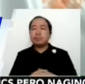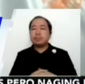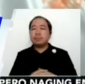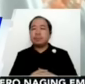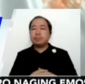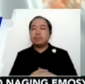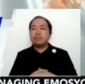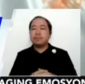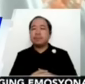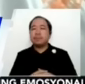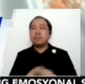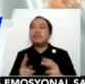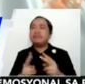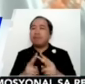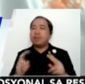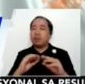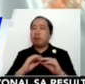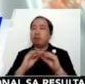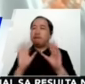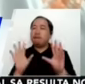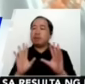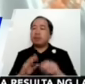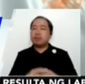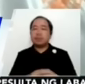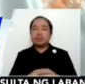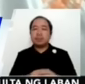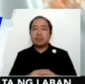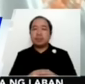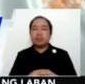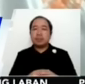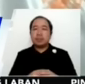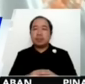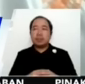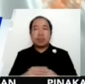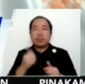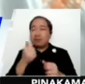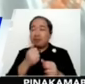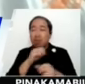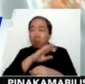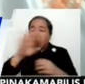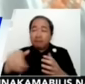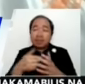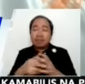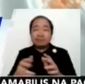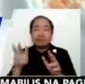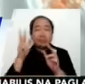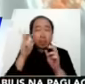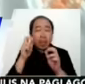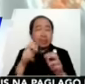obvious. Sa lahat ng naririnig mo, nakikita mo na ginagawa,